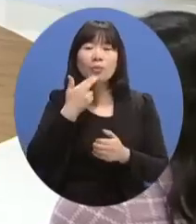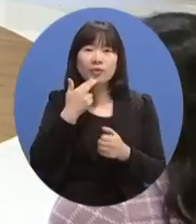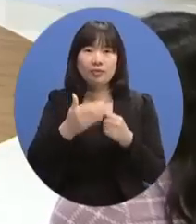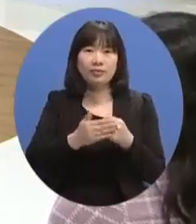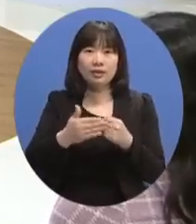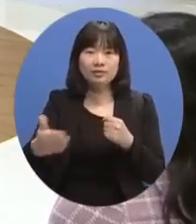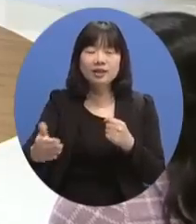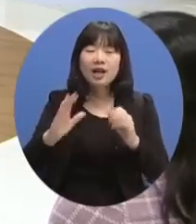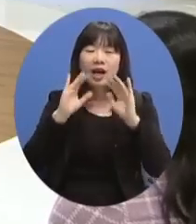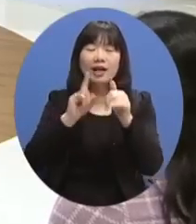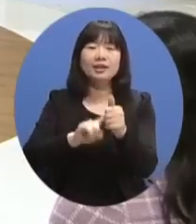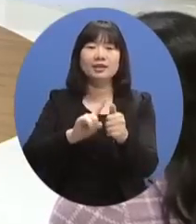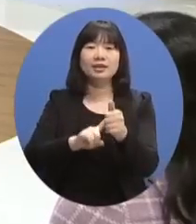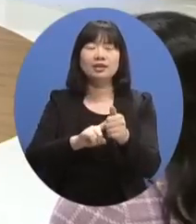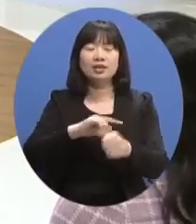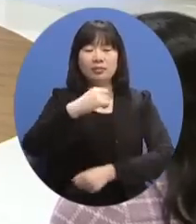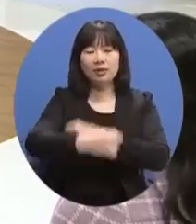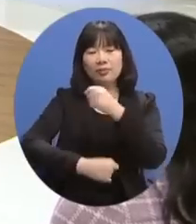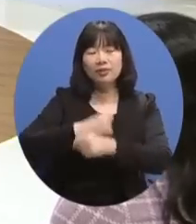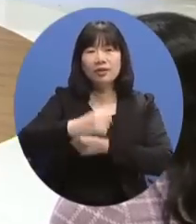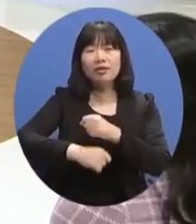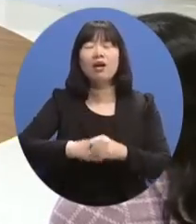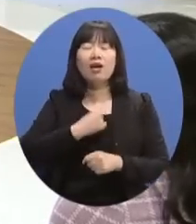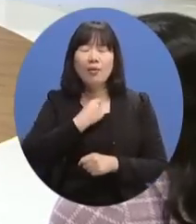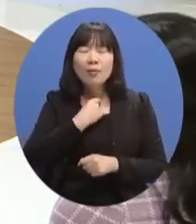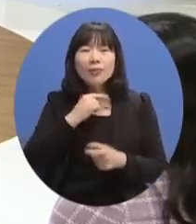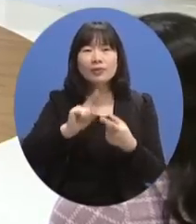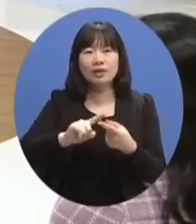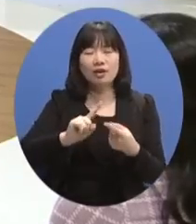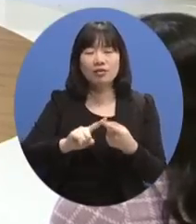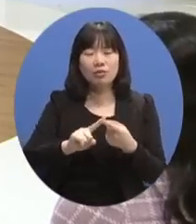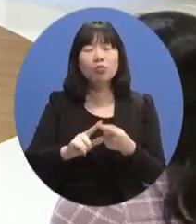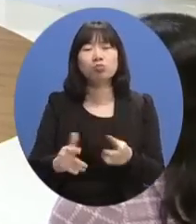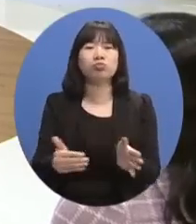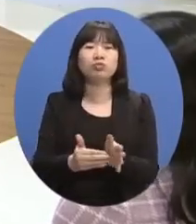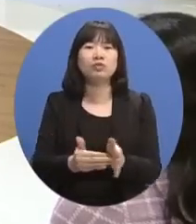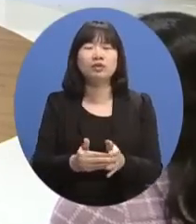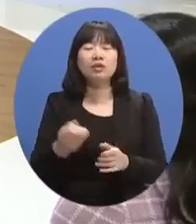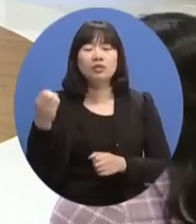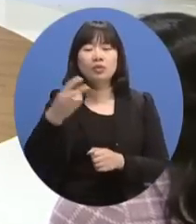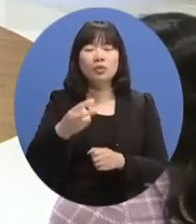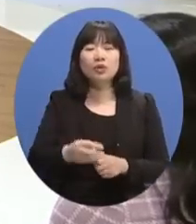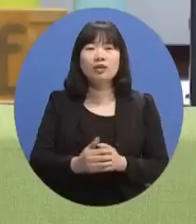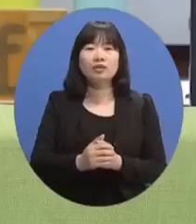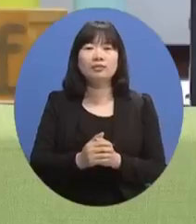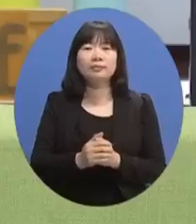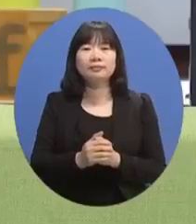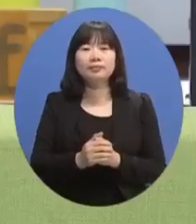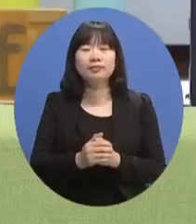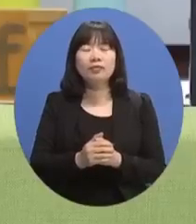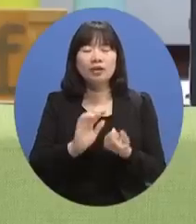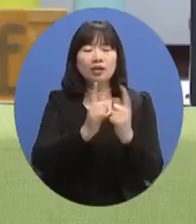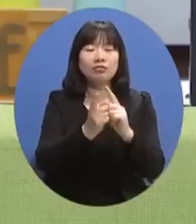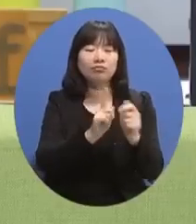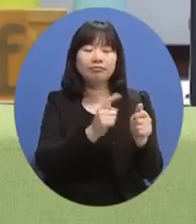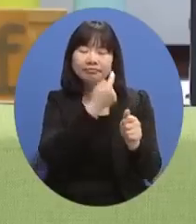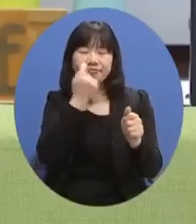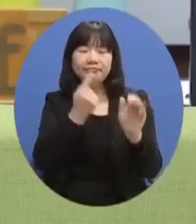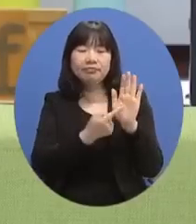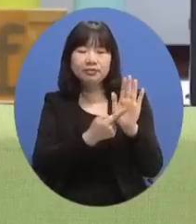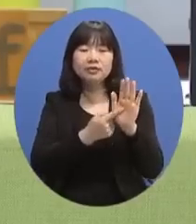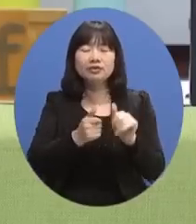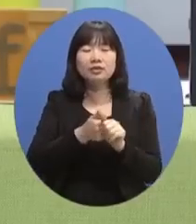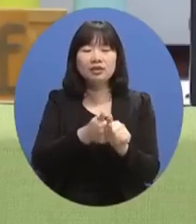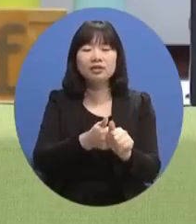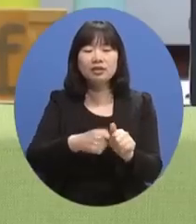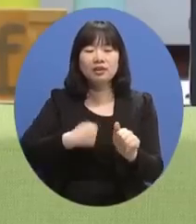그러다 보니까 아이들이 제멋대로 자기 하고 싶은 대로만 하는 아이. 그리고 상대의 신호에 맞춰서 자기의 반응도 조절을